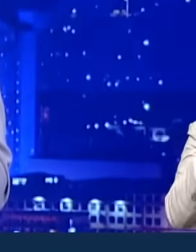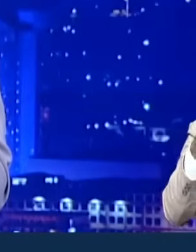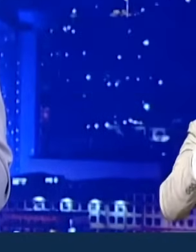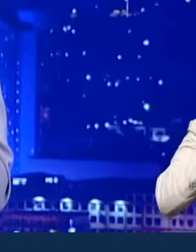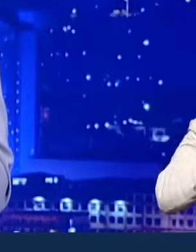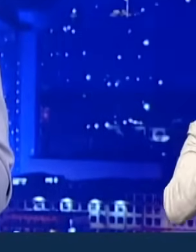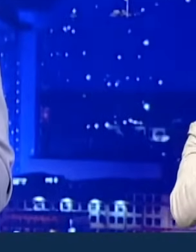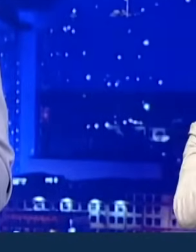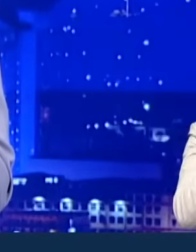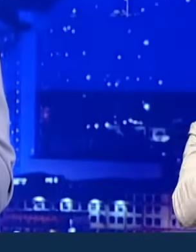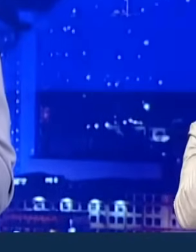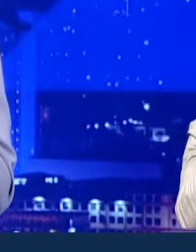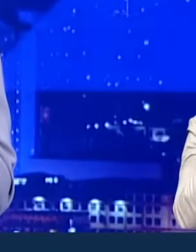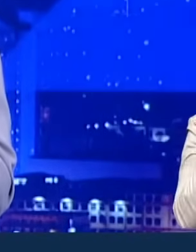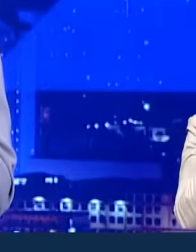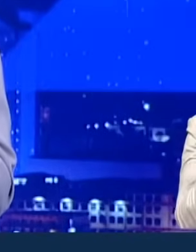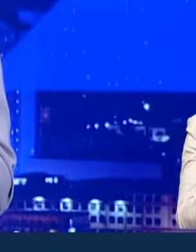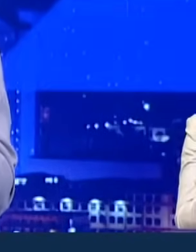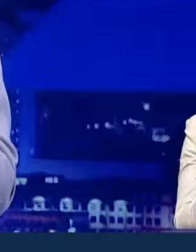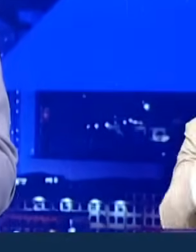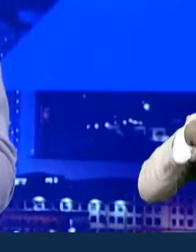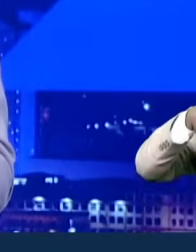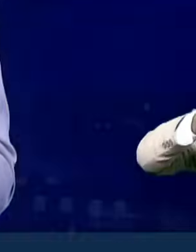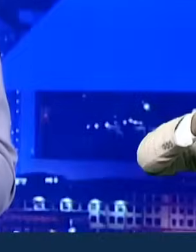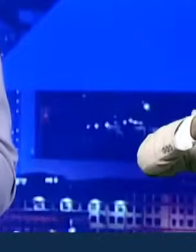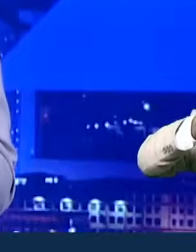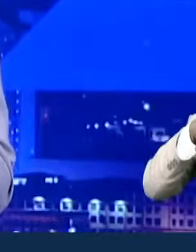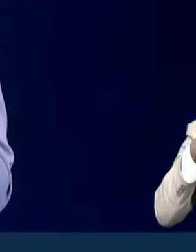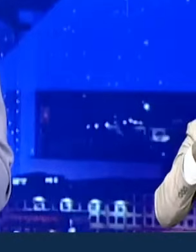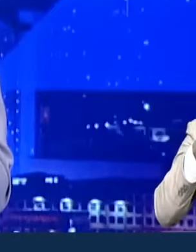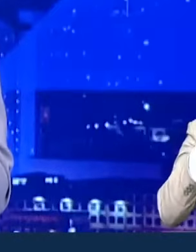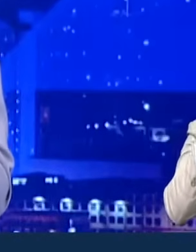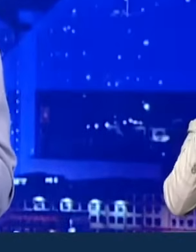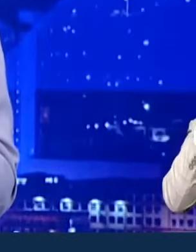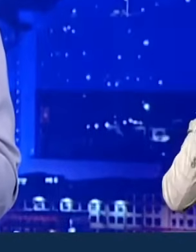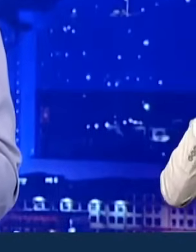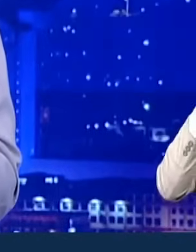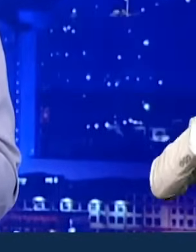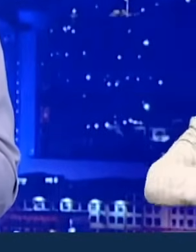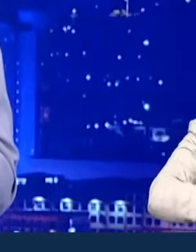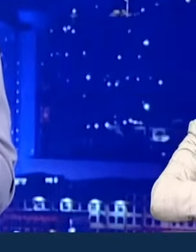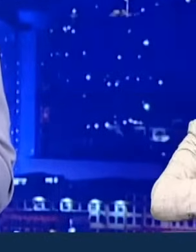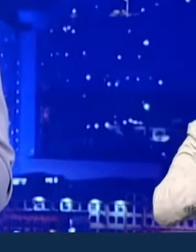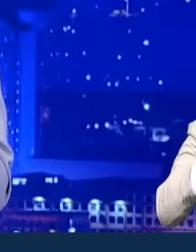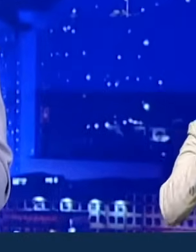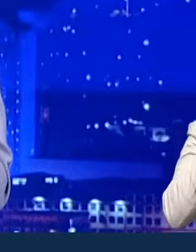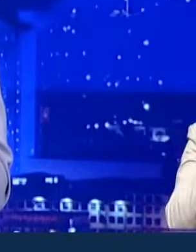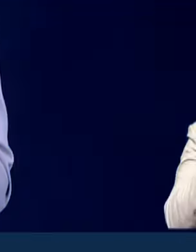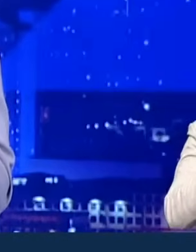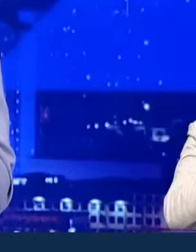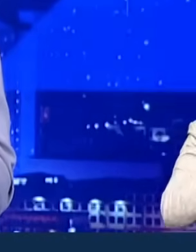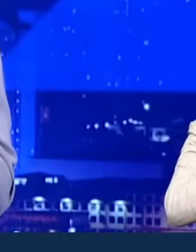Ubu tuvugana bari mu birori byo gusoza iyi mikino, hanyuma kandi